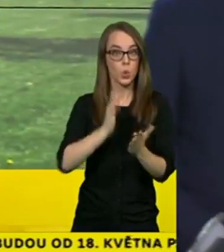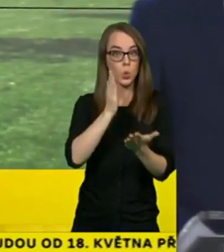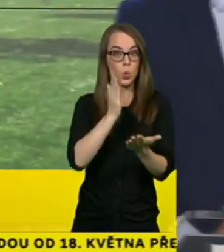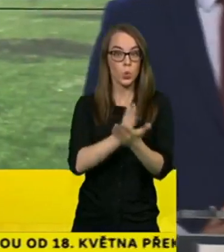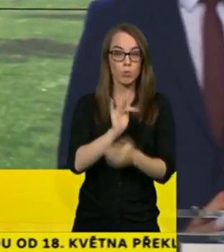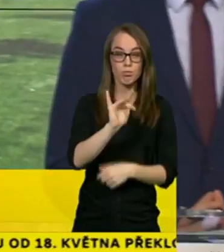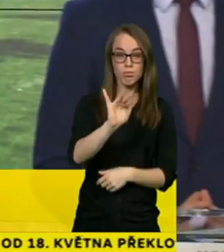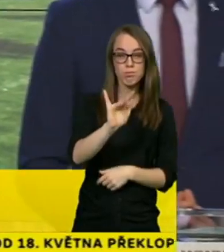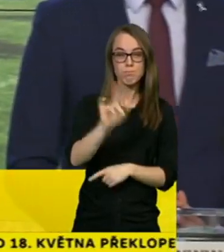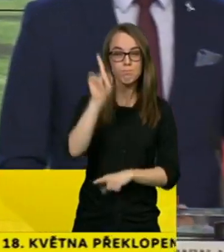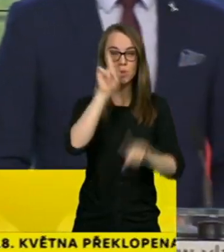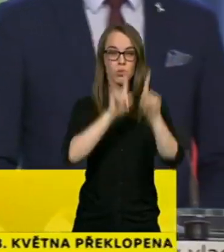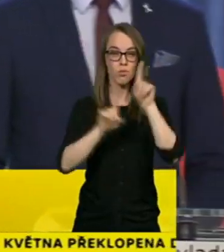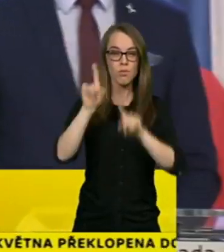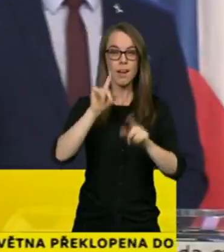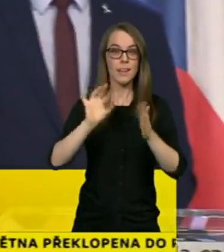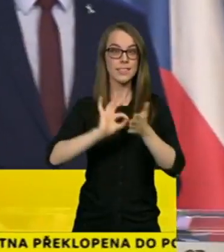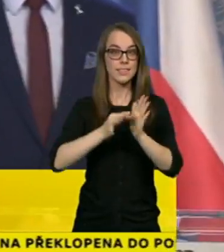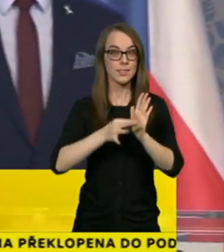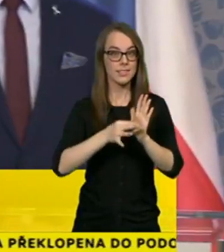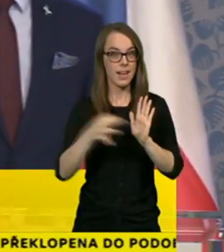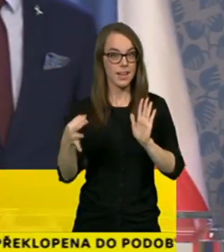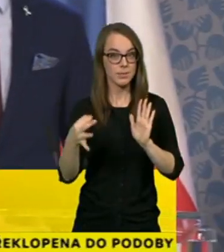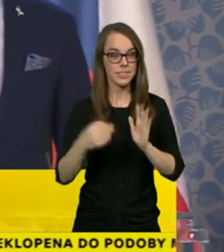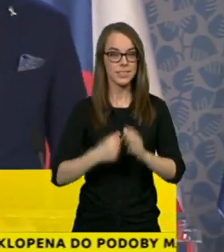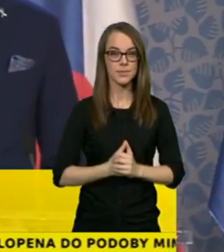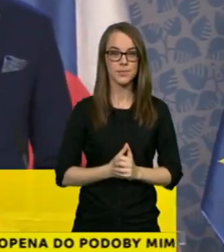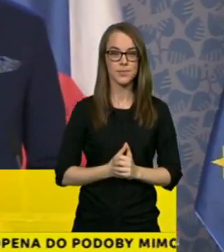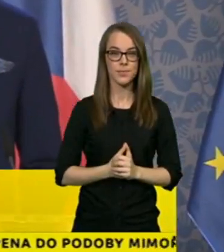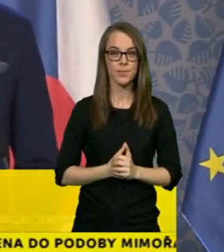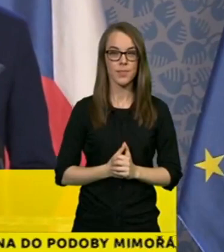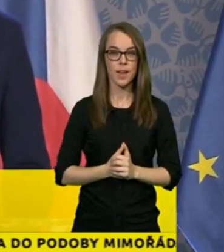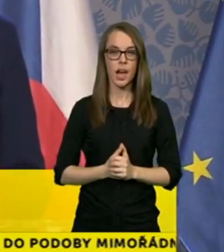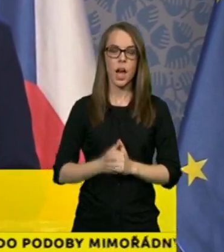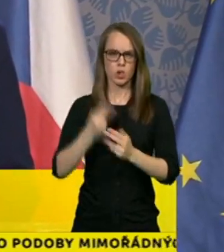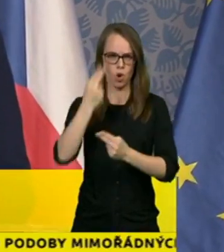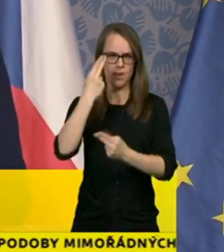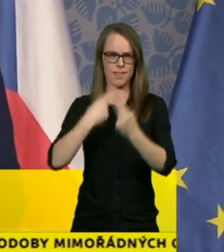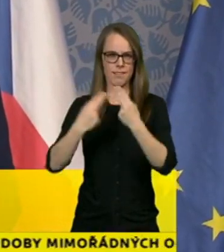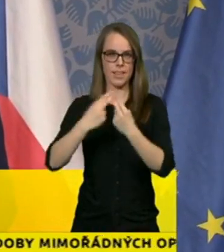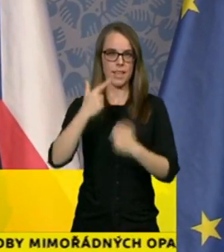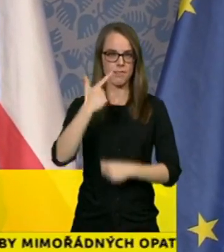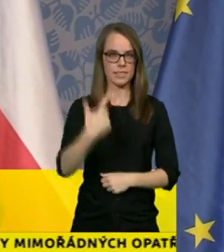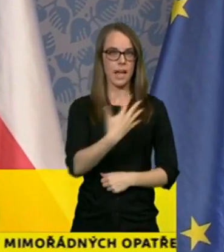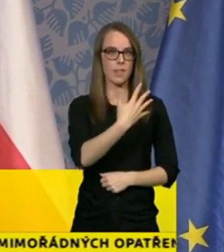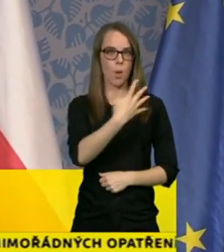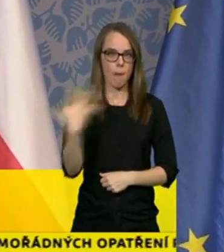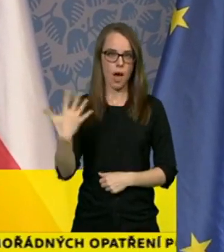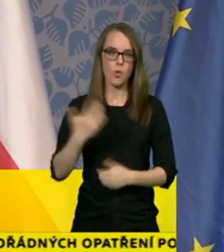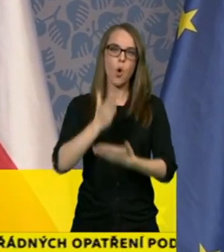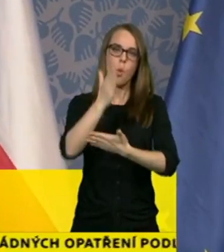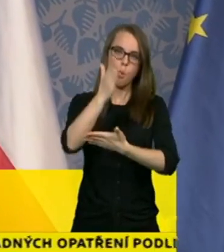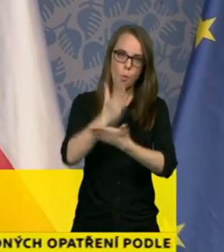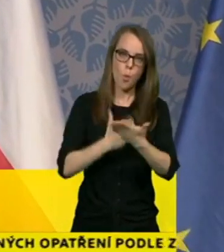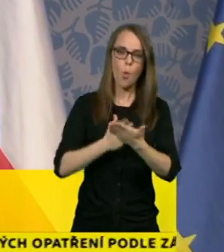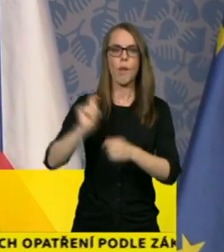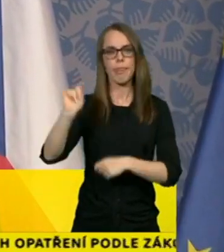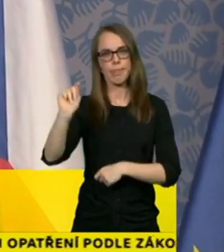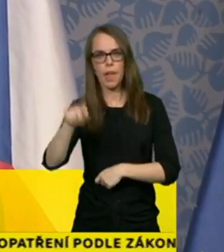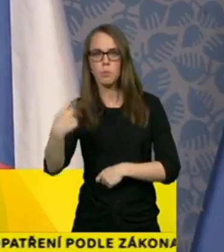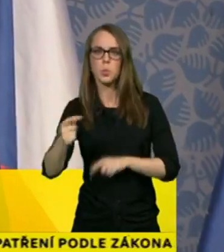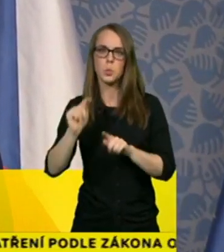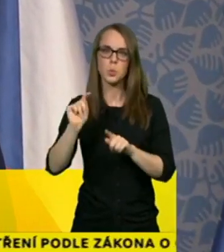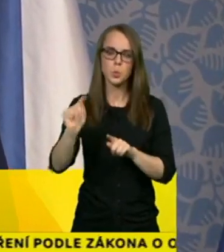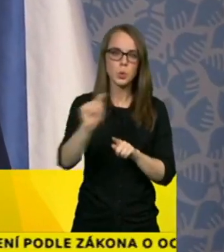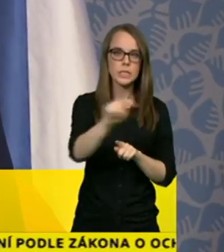týče toho uvolnění opatření roušek po 25. květnu, tak jestli nadále vlastně